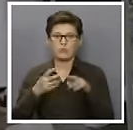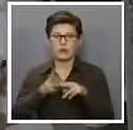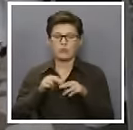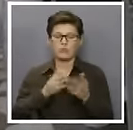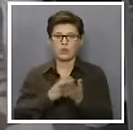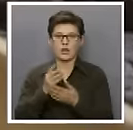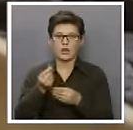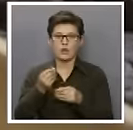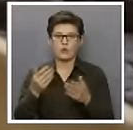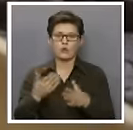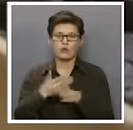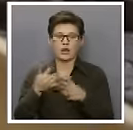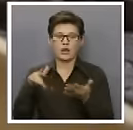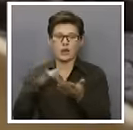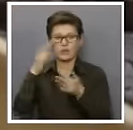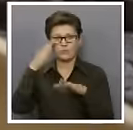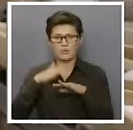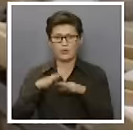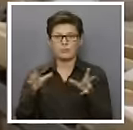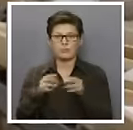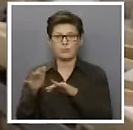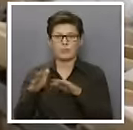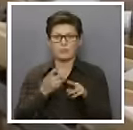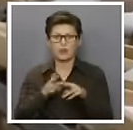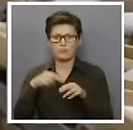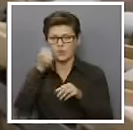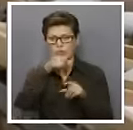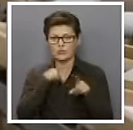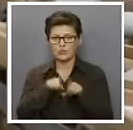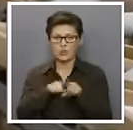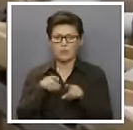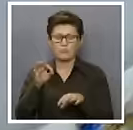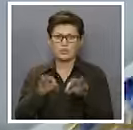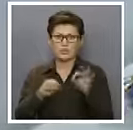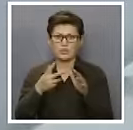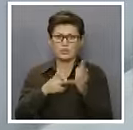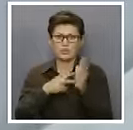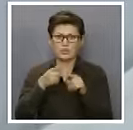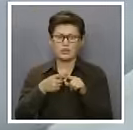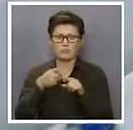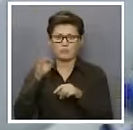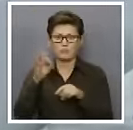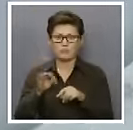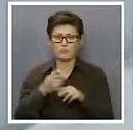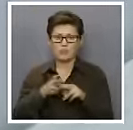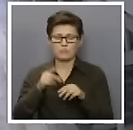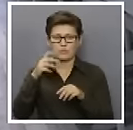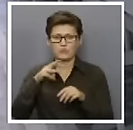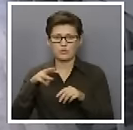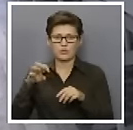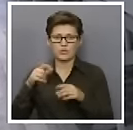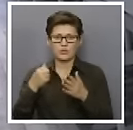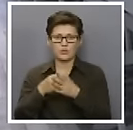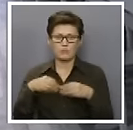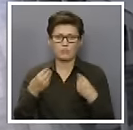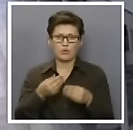салаға қаржылай көмекті қала әкімдігі мен даму қоры бірлесіп жасамақ. Жылдық сыйақы мөлшерлемесі 8,5% болмақ. Қарыз 100 миллион теңгеге дейін